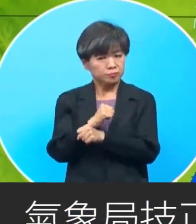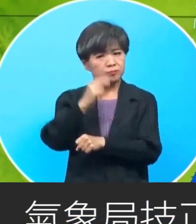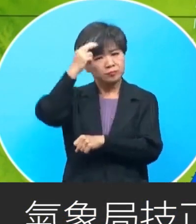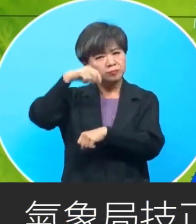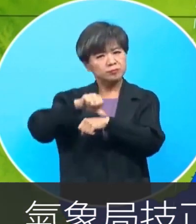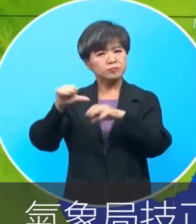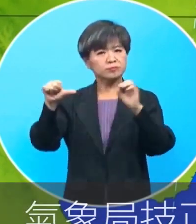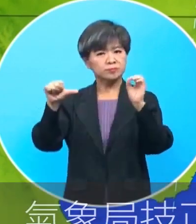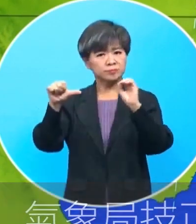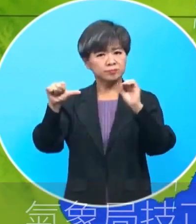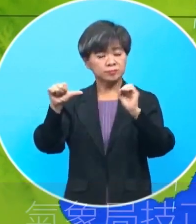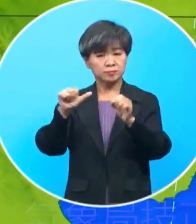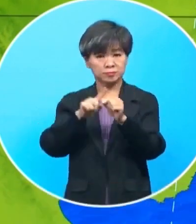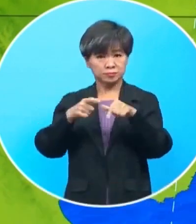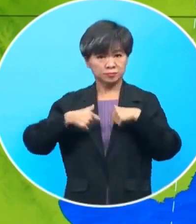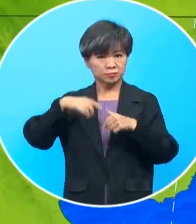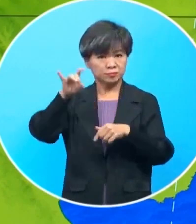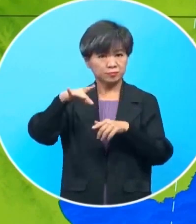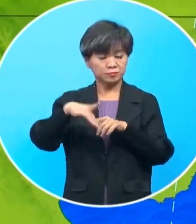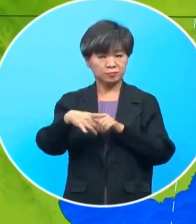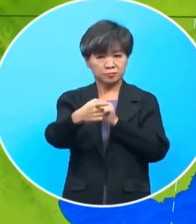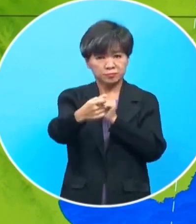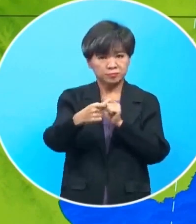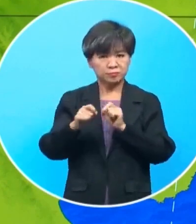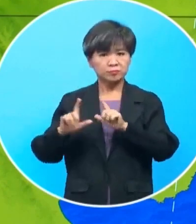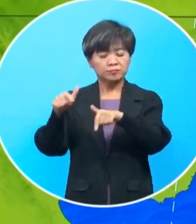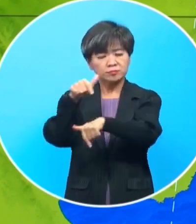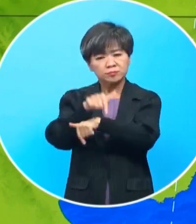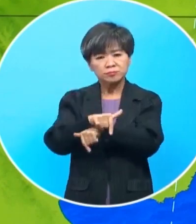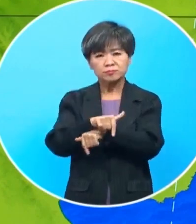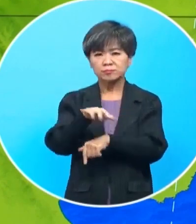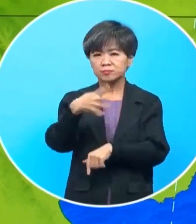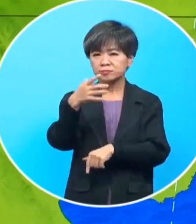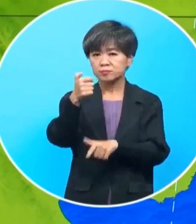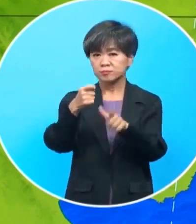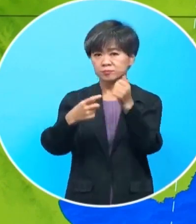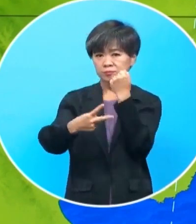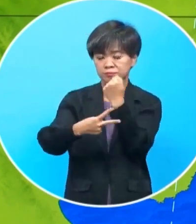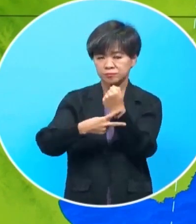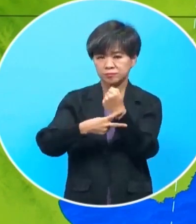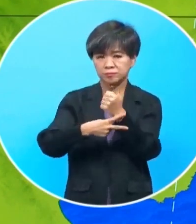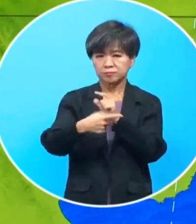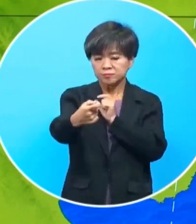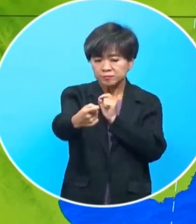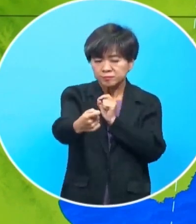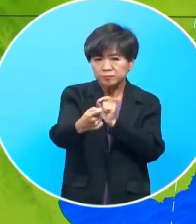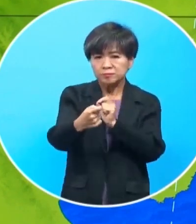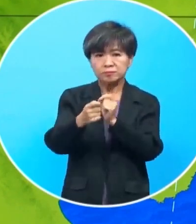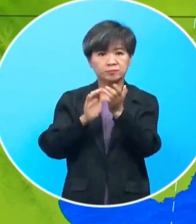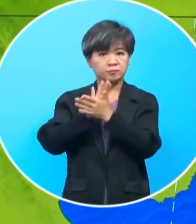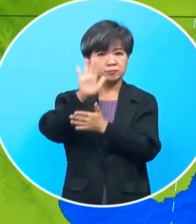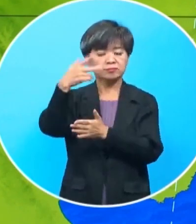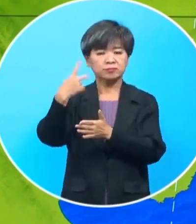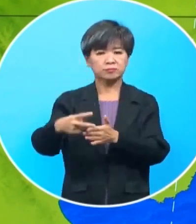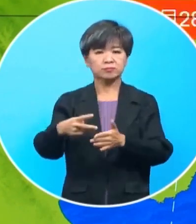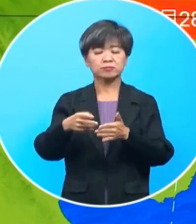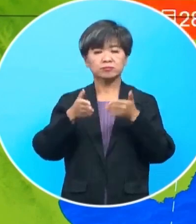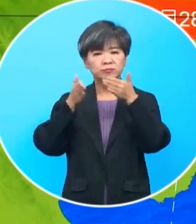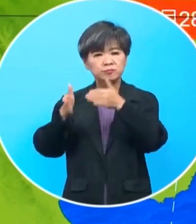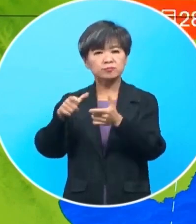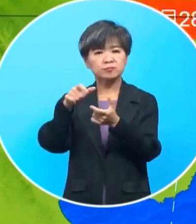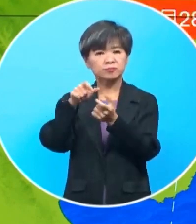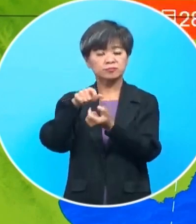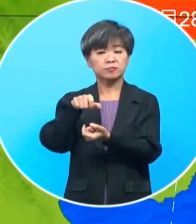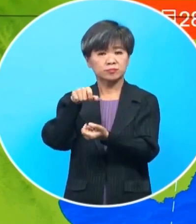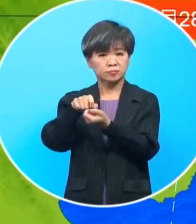的时候，台风中心大概来到距离我们东南方450公里的海面上，预估它未来会持续的朝吕宋岛的北